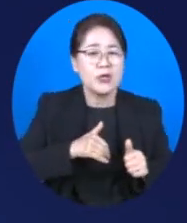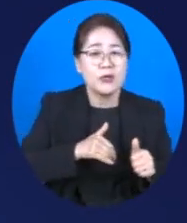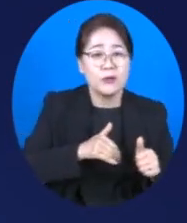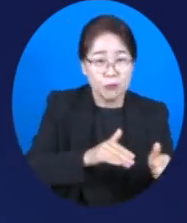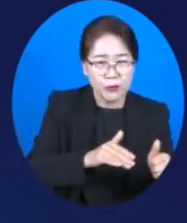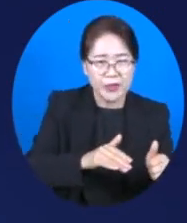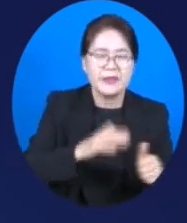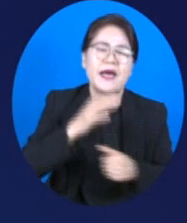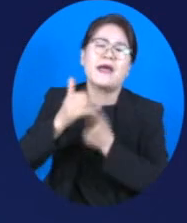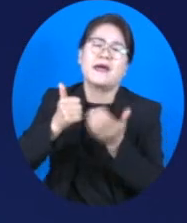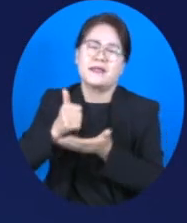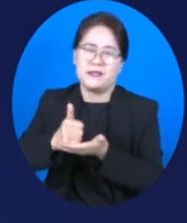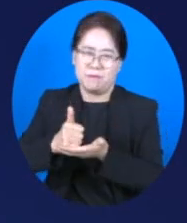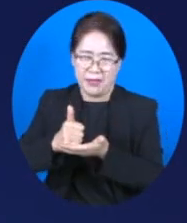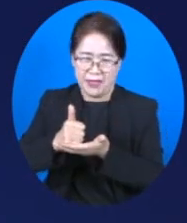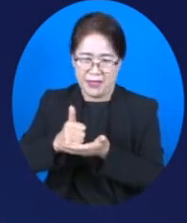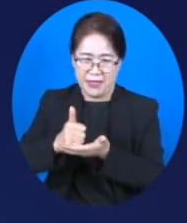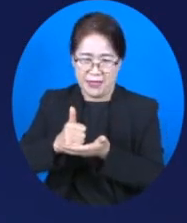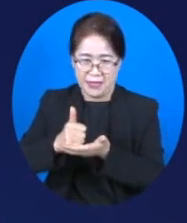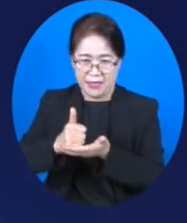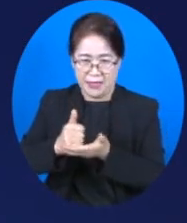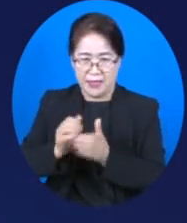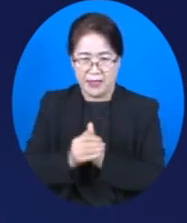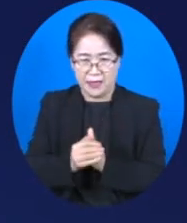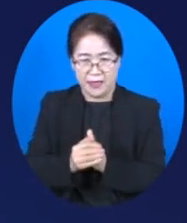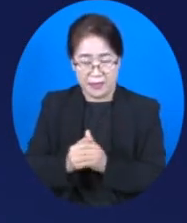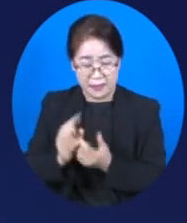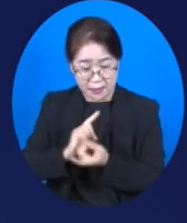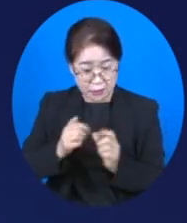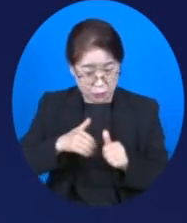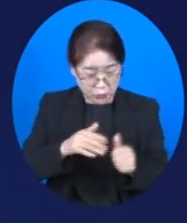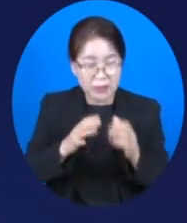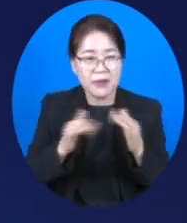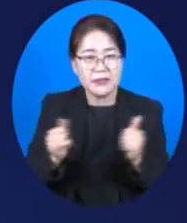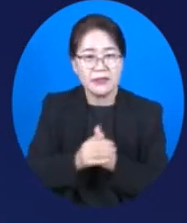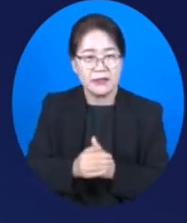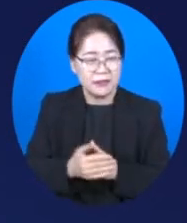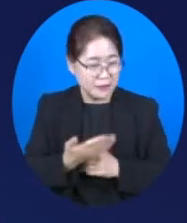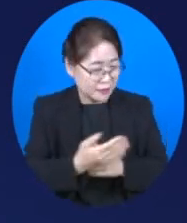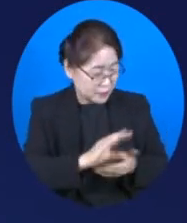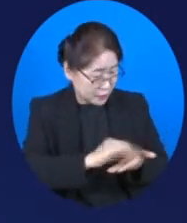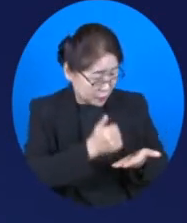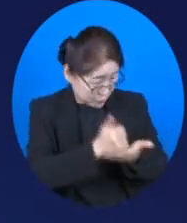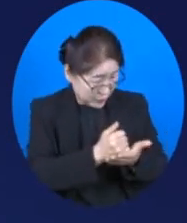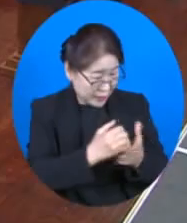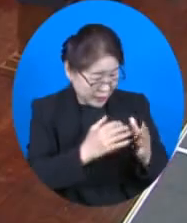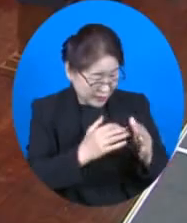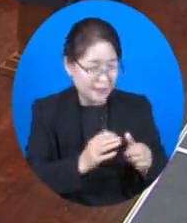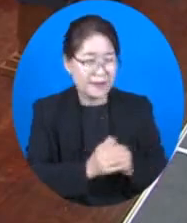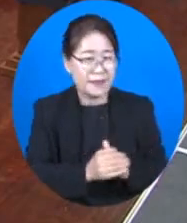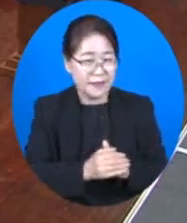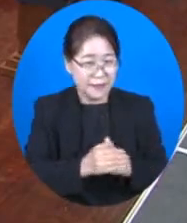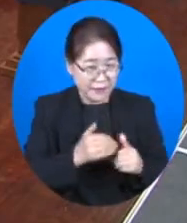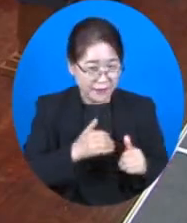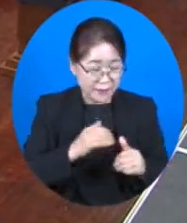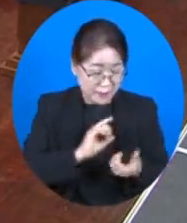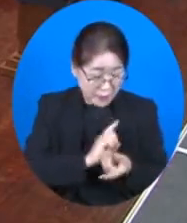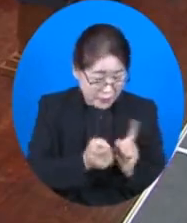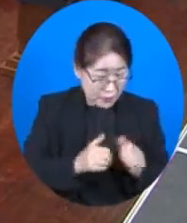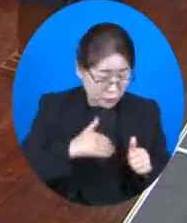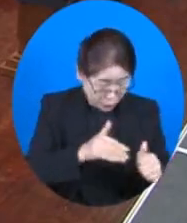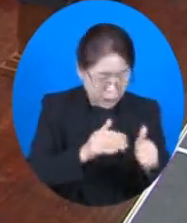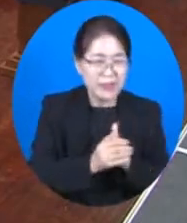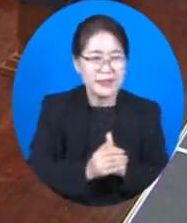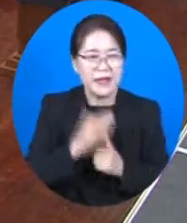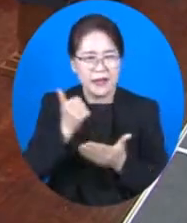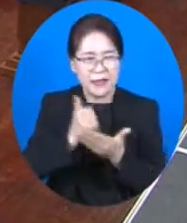받은 하나님의 대사입니다. 우리 옆 사람과 인사합시다. 당신은 그리스도의 대사입니다. 당신은